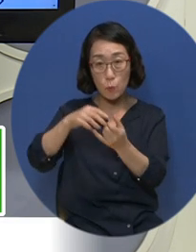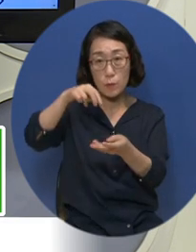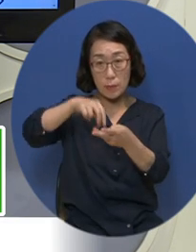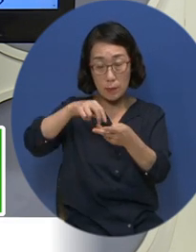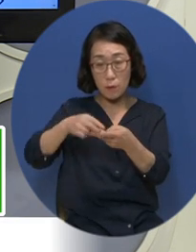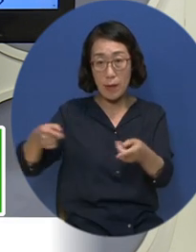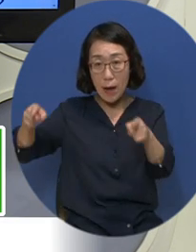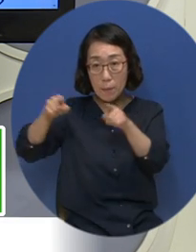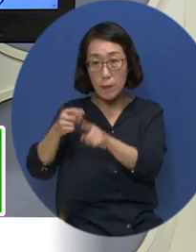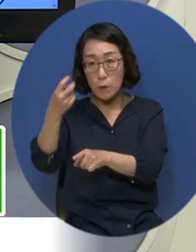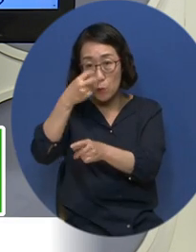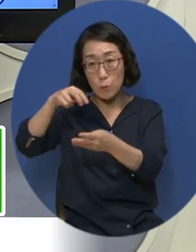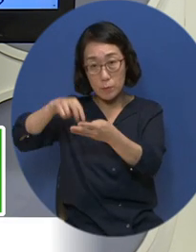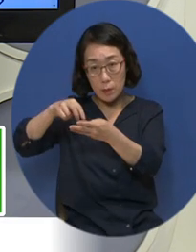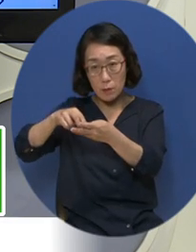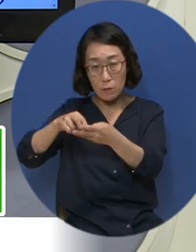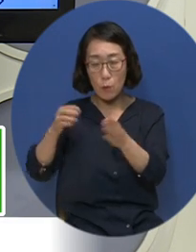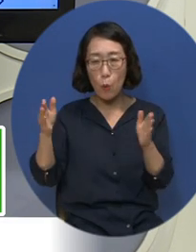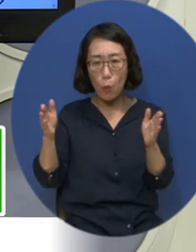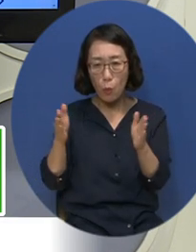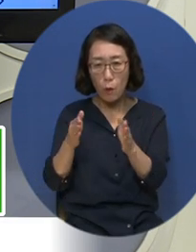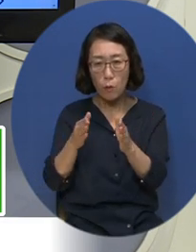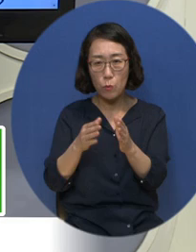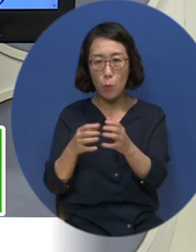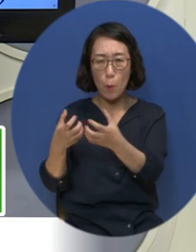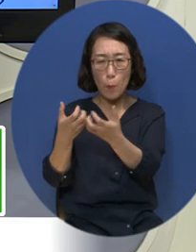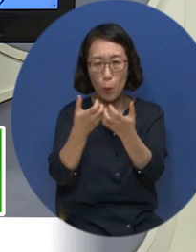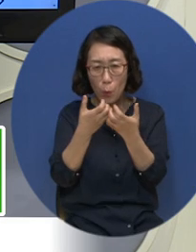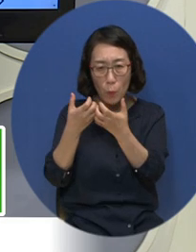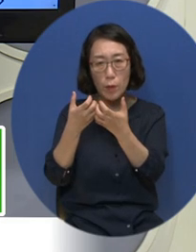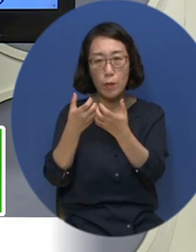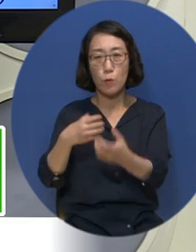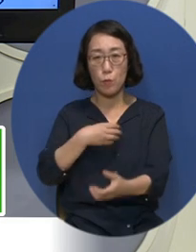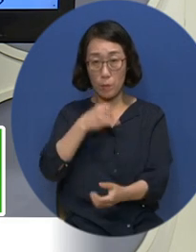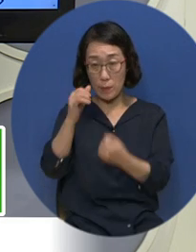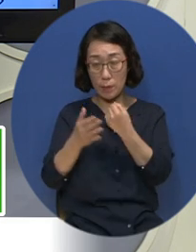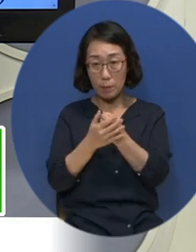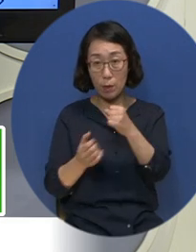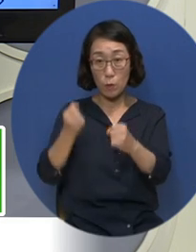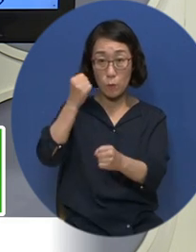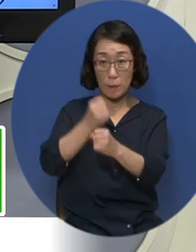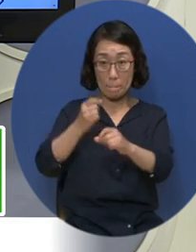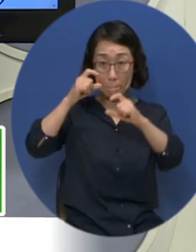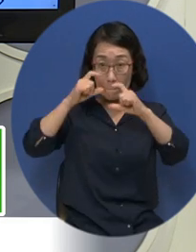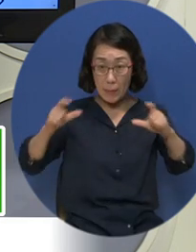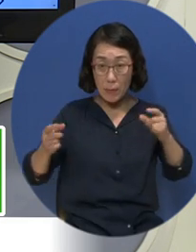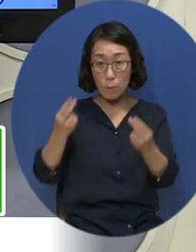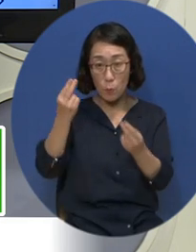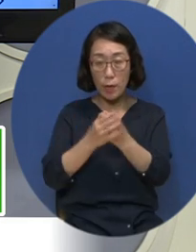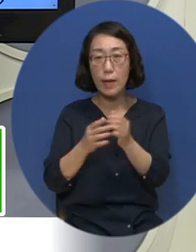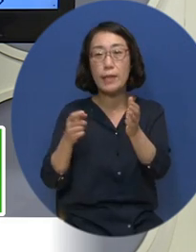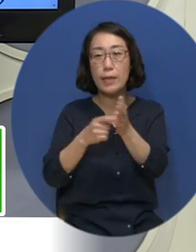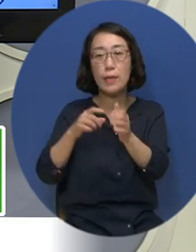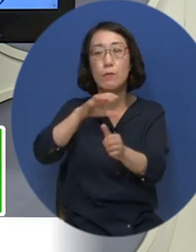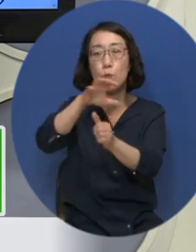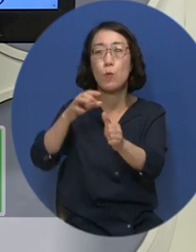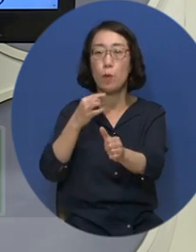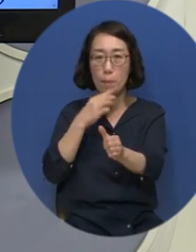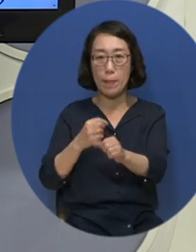돌봄 센터 낸 시설이 협소하고 밀집도가 높아 운영 재개 보다는 긴급 돌봄 위주로 운영하기로